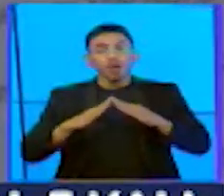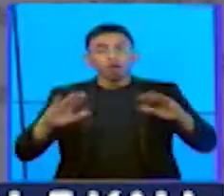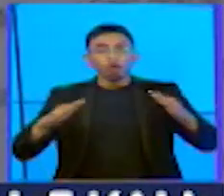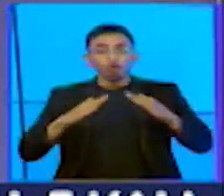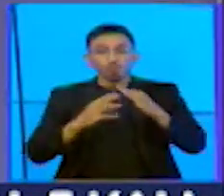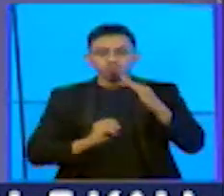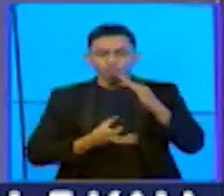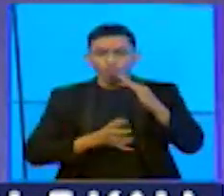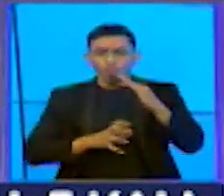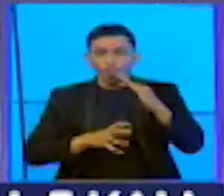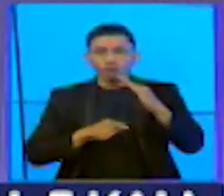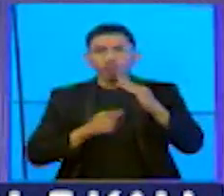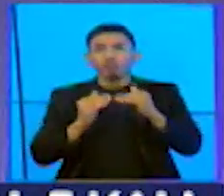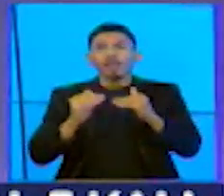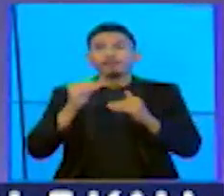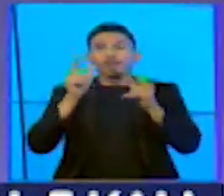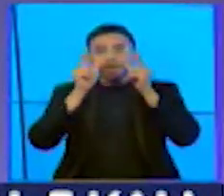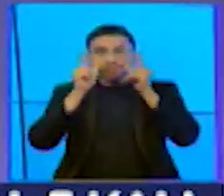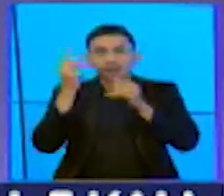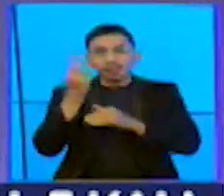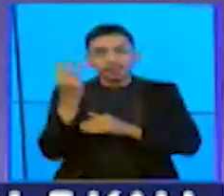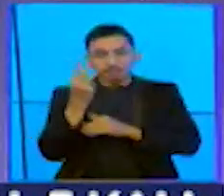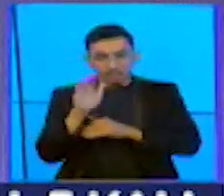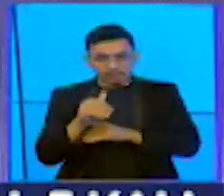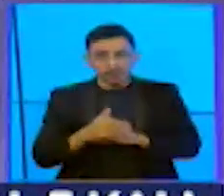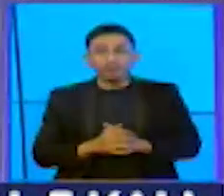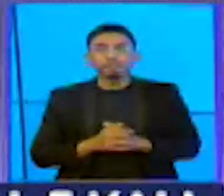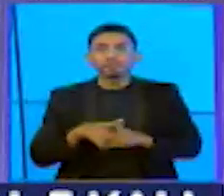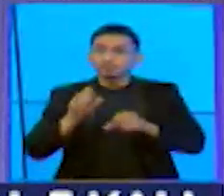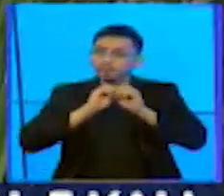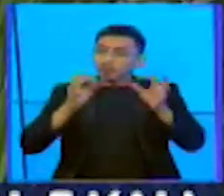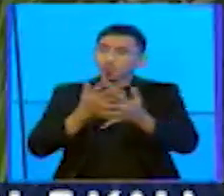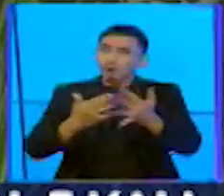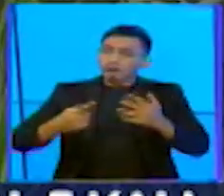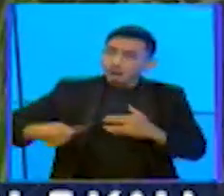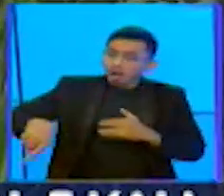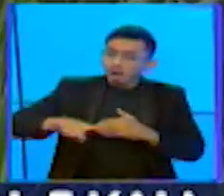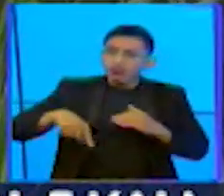3. Warga yang tinggal di lereng Gunung Merapi diminta untuk lebih waspada.